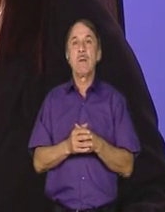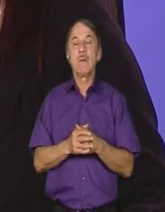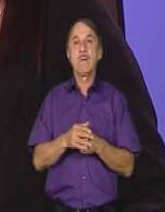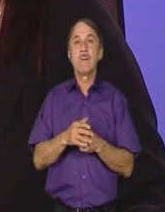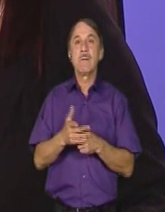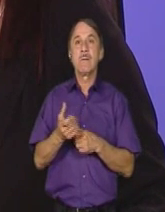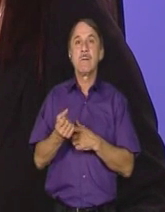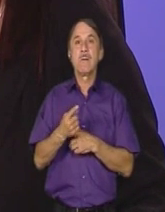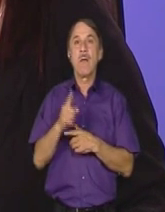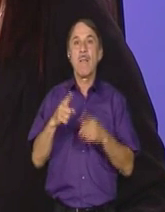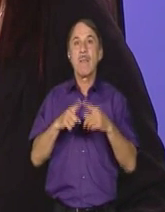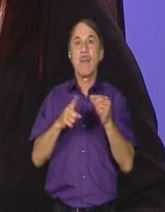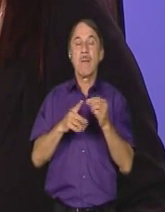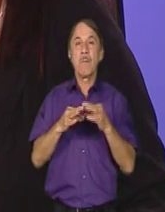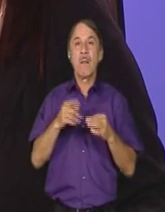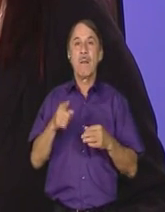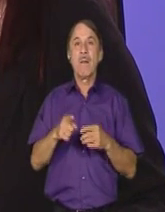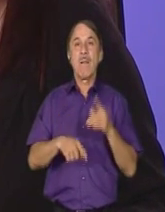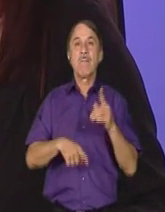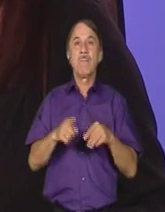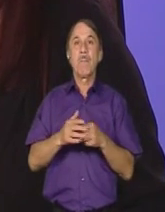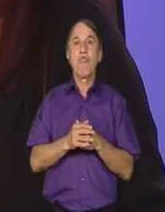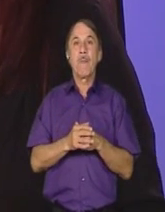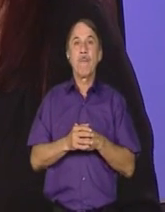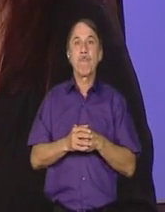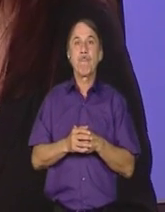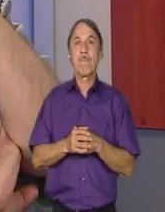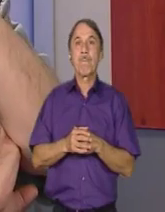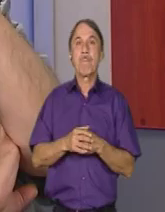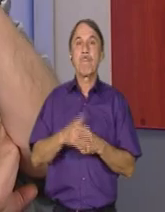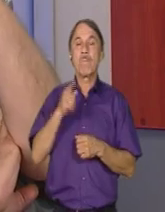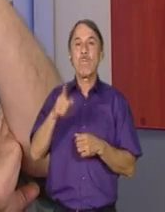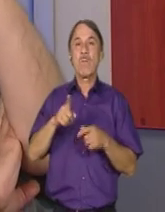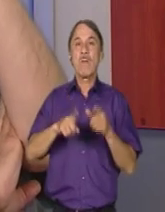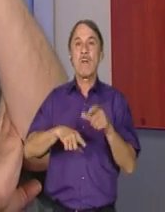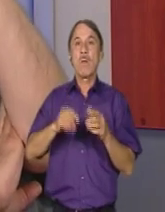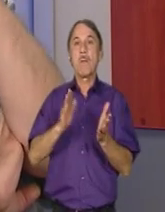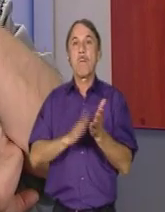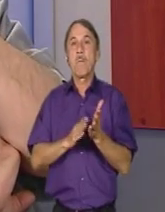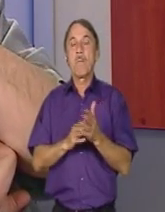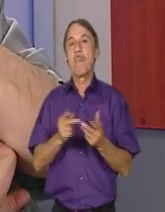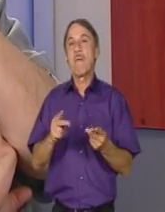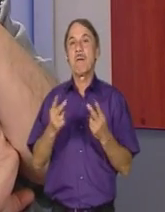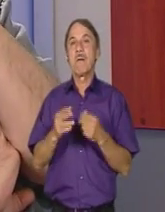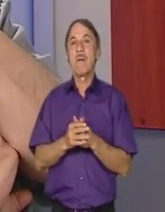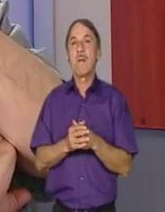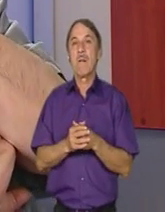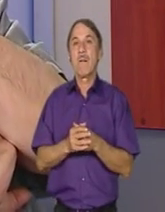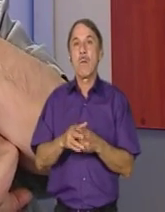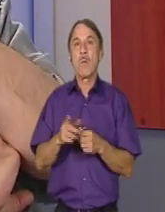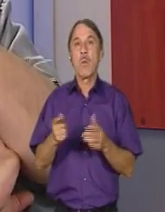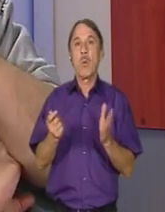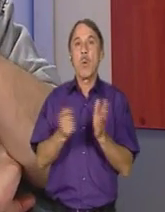nas. Mislim da se ta priča i ta scena dešava u nekoj u Sofijskoj, u Bugarskoj, mislim da nije ni